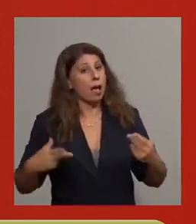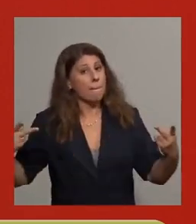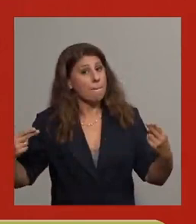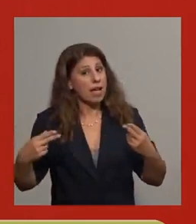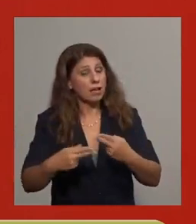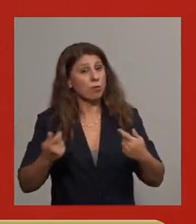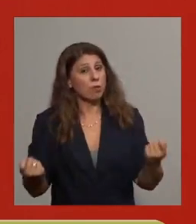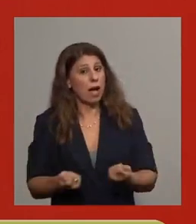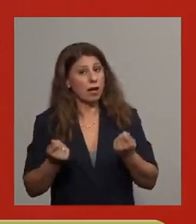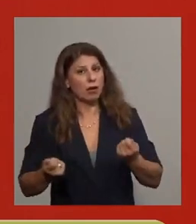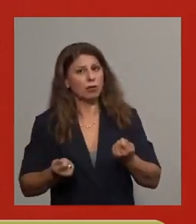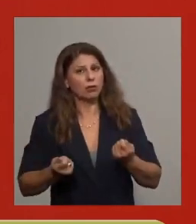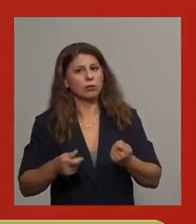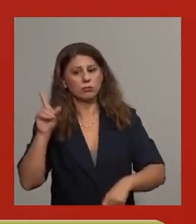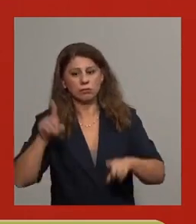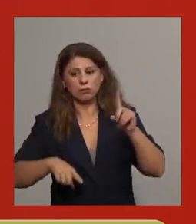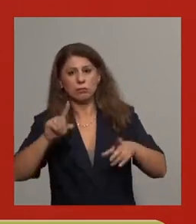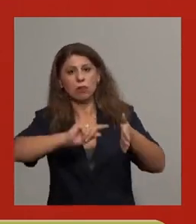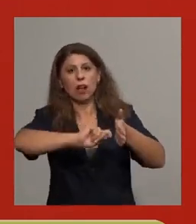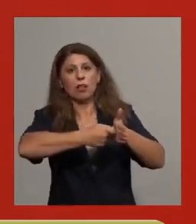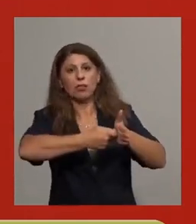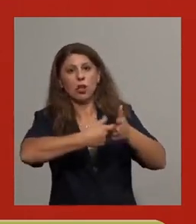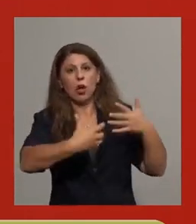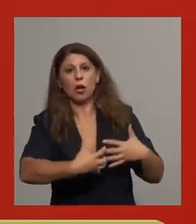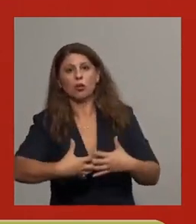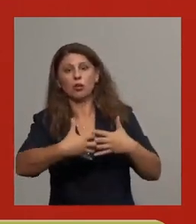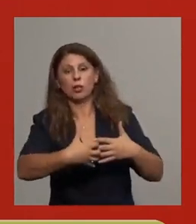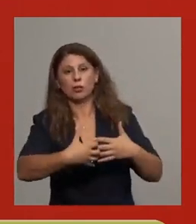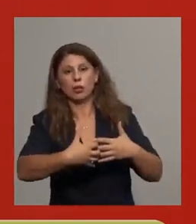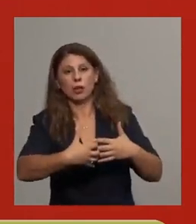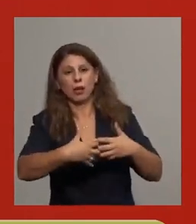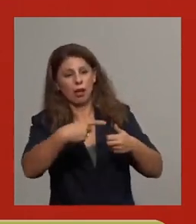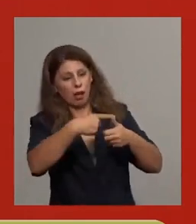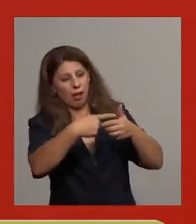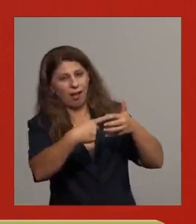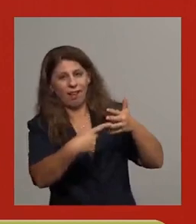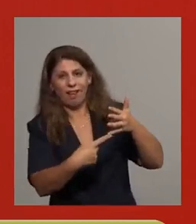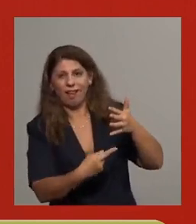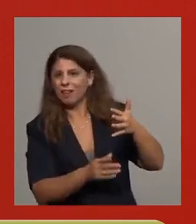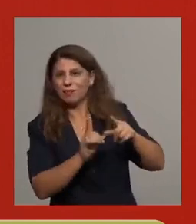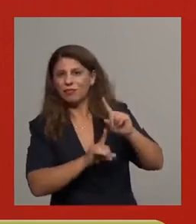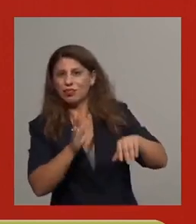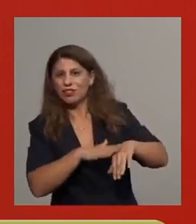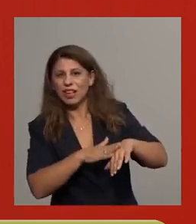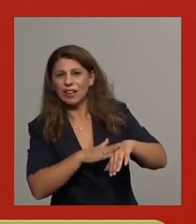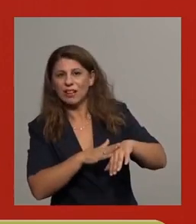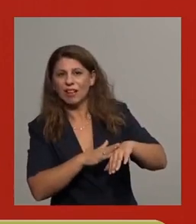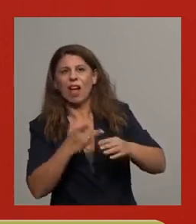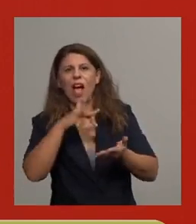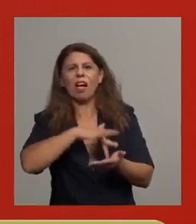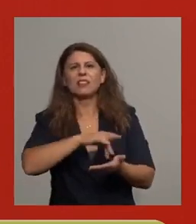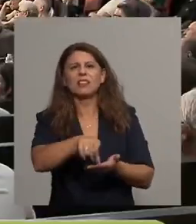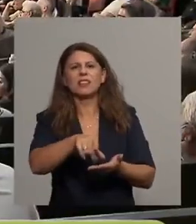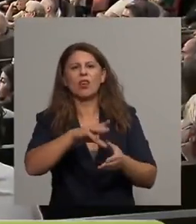στην παραγωγή και κλείνουν. Για όλα αυτά είναι όλα τα αστικά κόμματα συνυπεύθυνα.